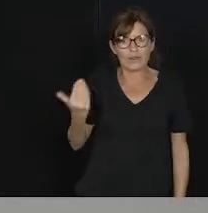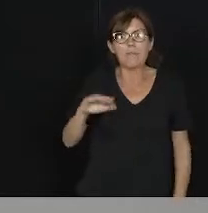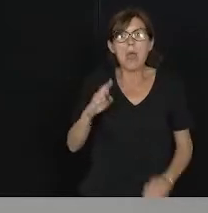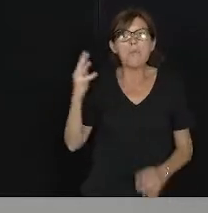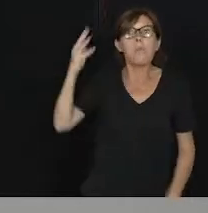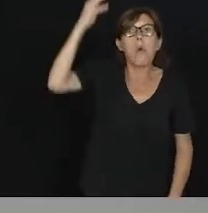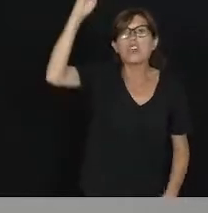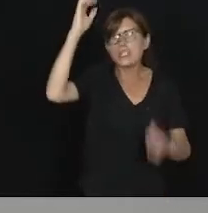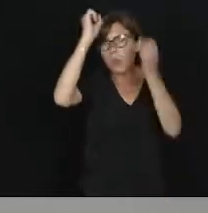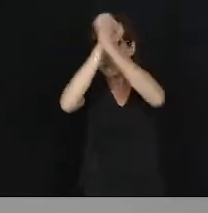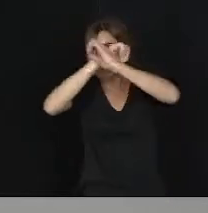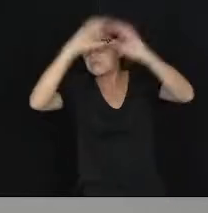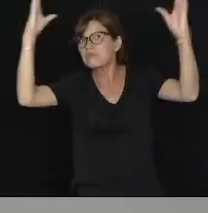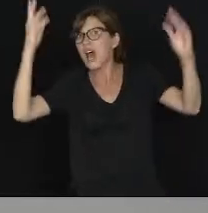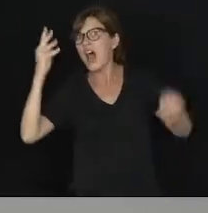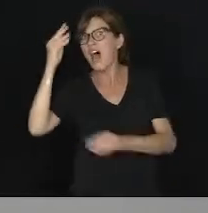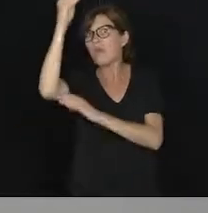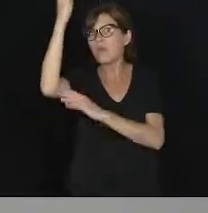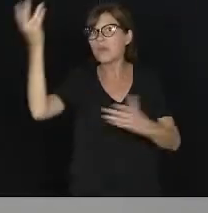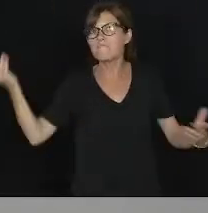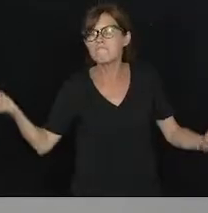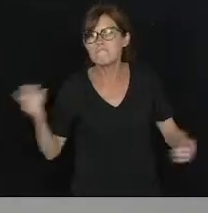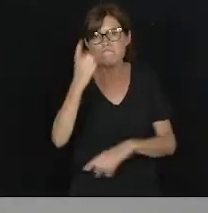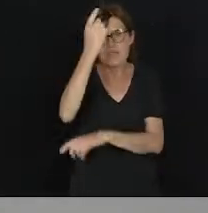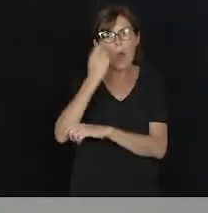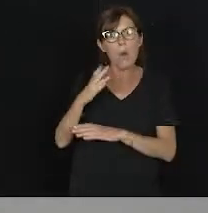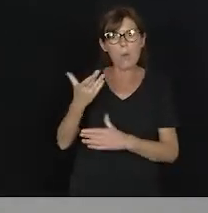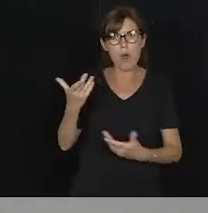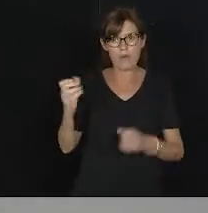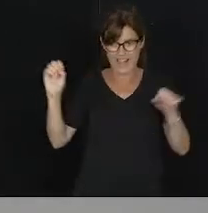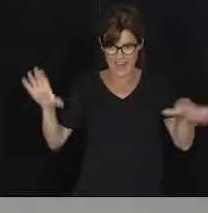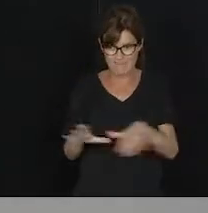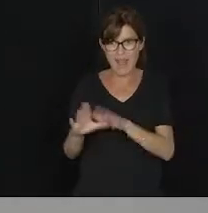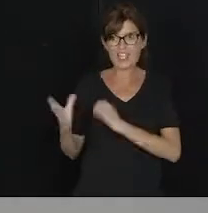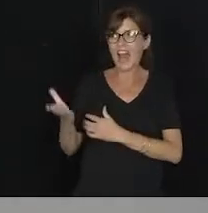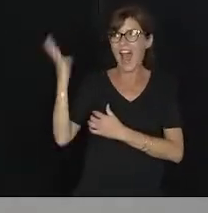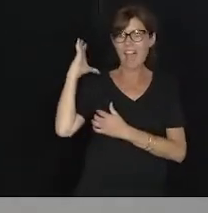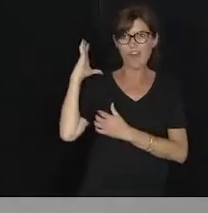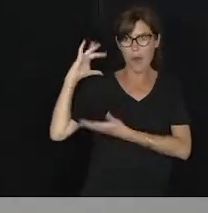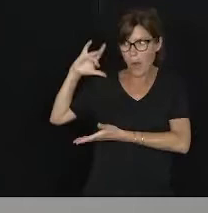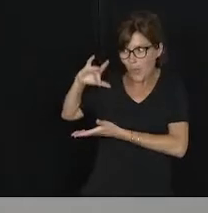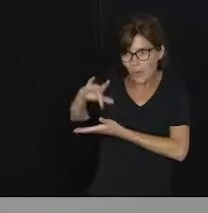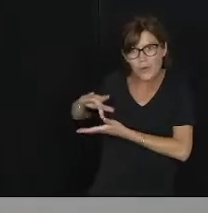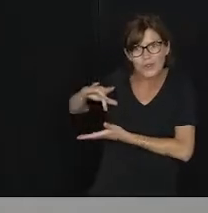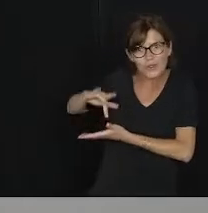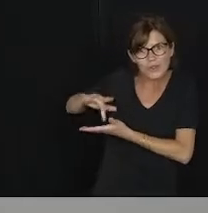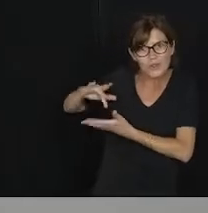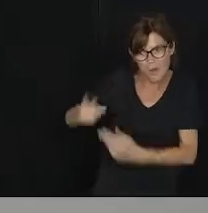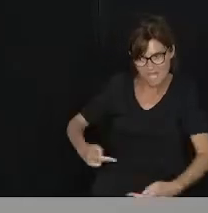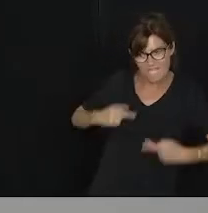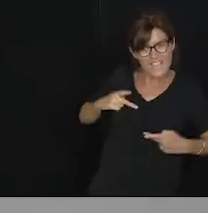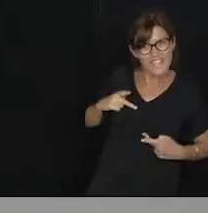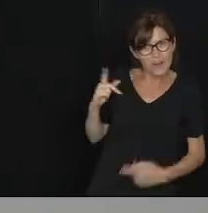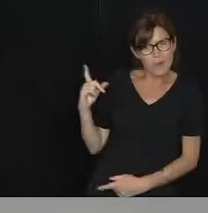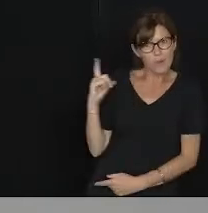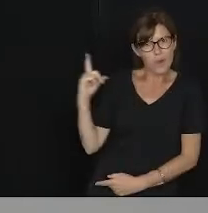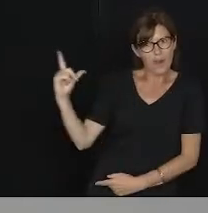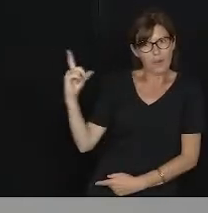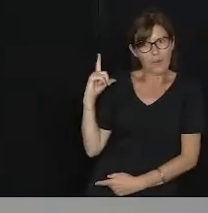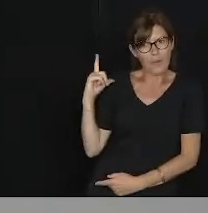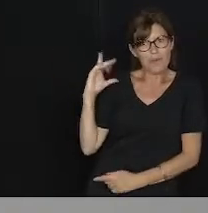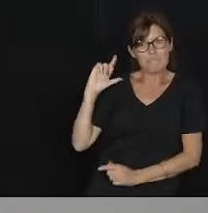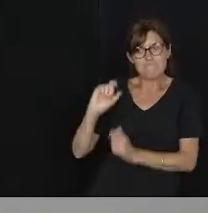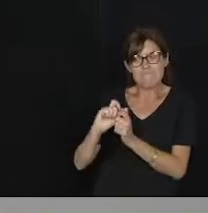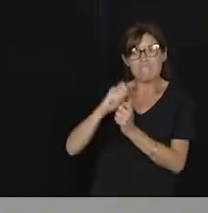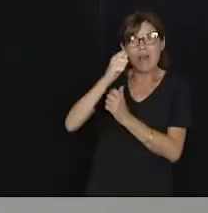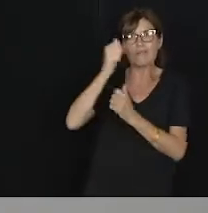pour l'avenir, elles se nourrissent toutes des images du passé. Et de fait, ce qu'on peut remarquer, c'est le double